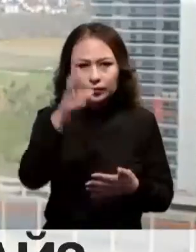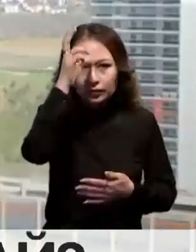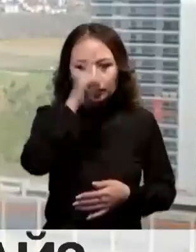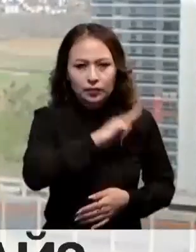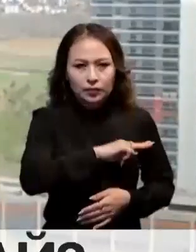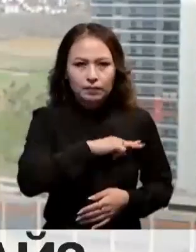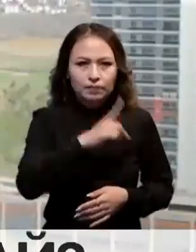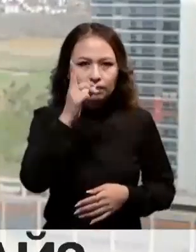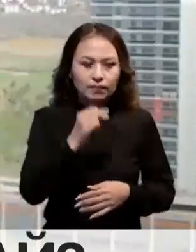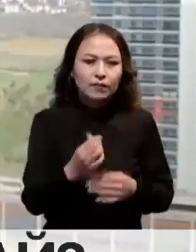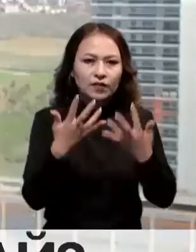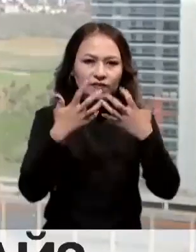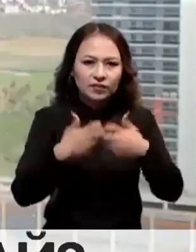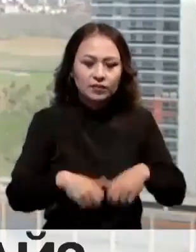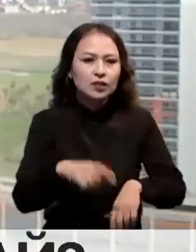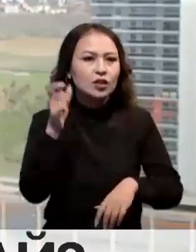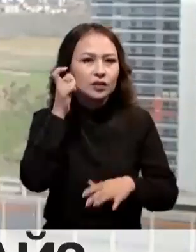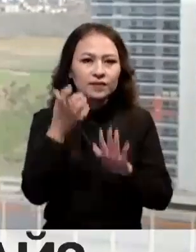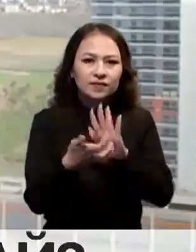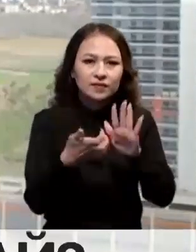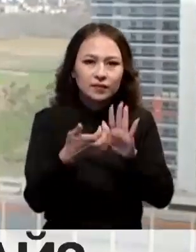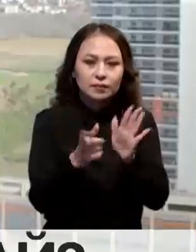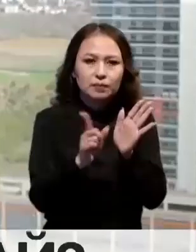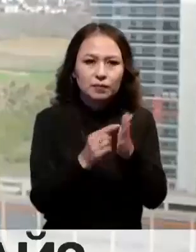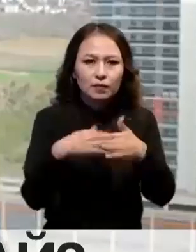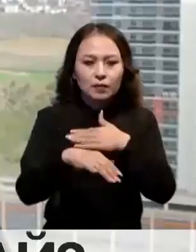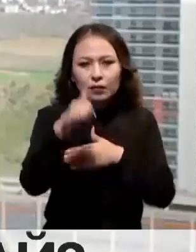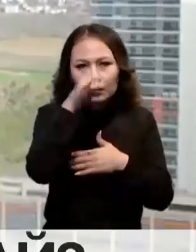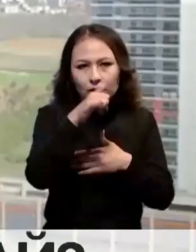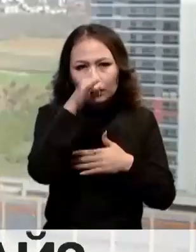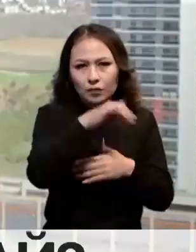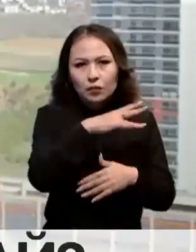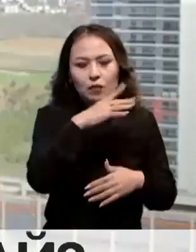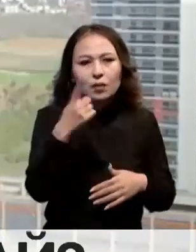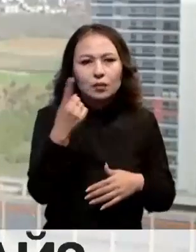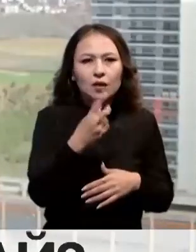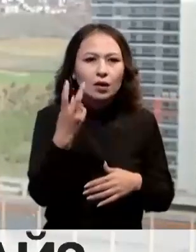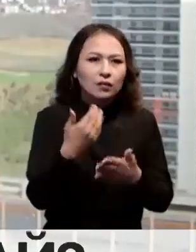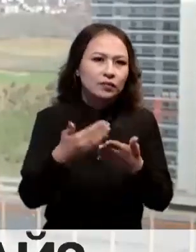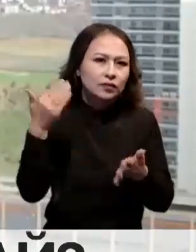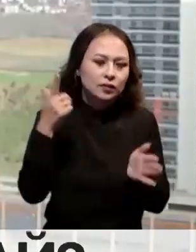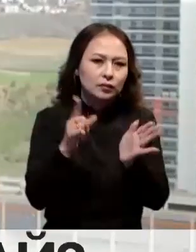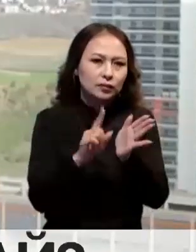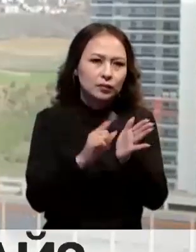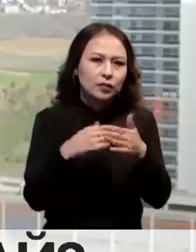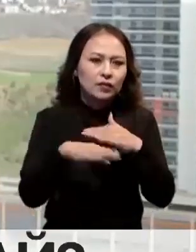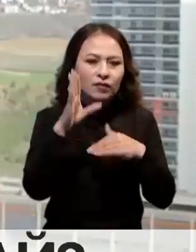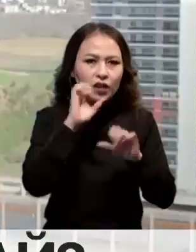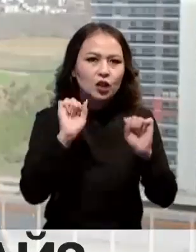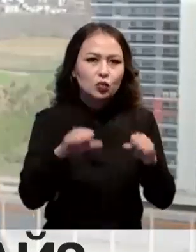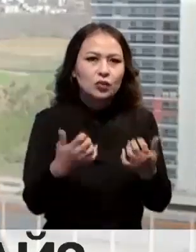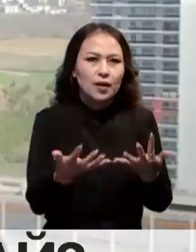күні мөлшерін толтырып, жас жетпеуіне байланысты зейнетке шыға алмай жүргендер бірер апта бұрын зейнетке шығуға мүмкіндік